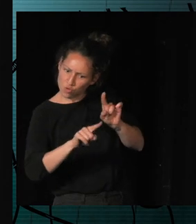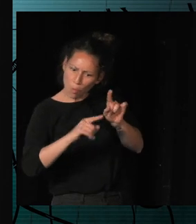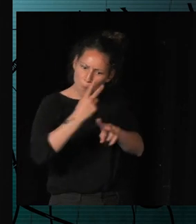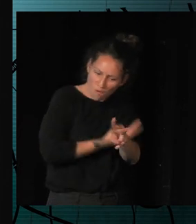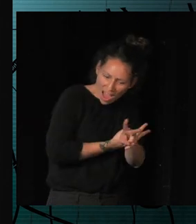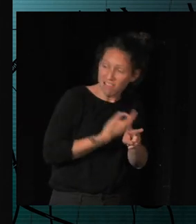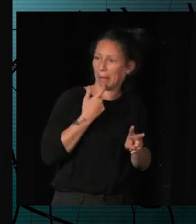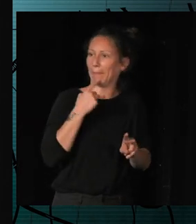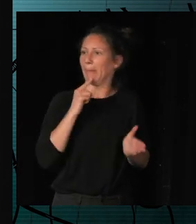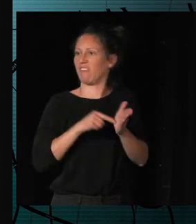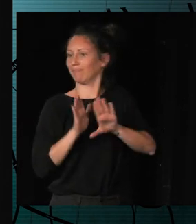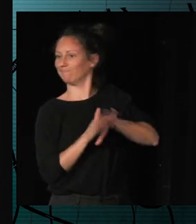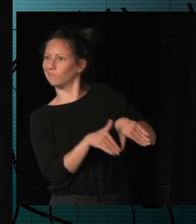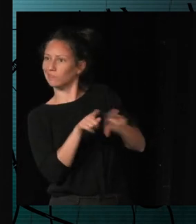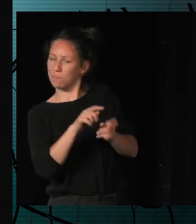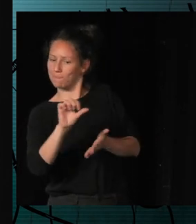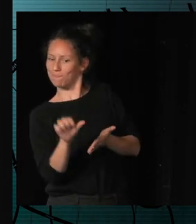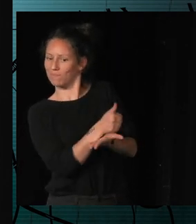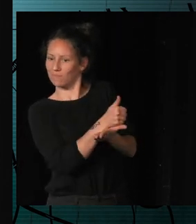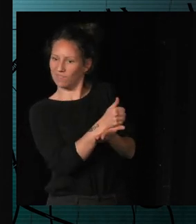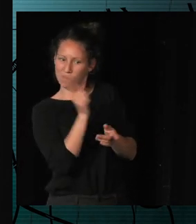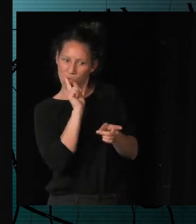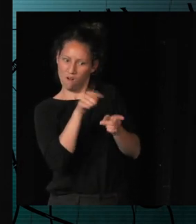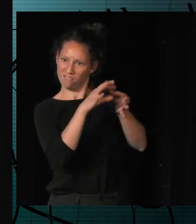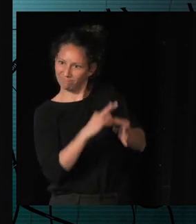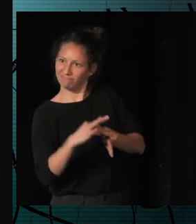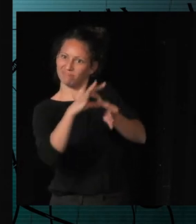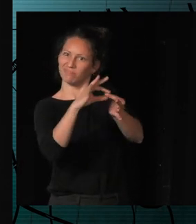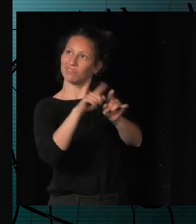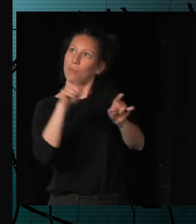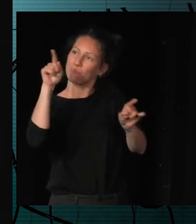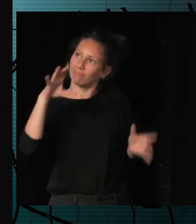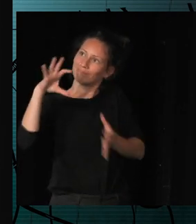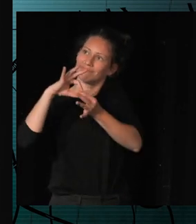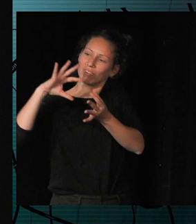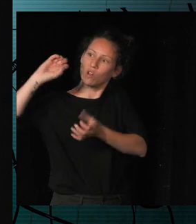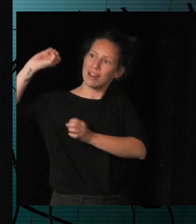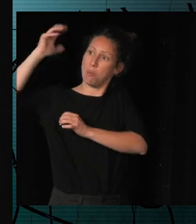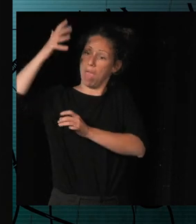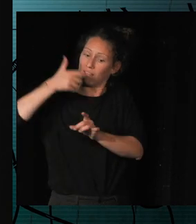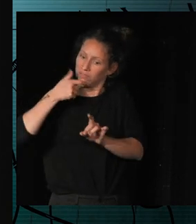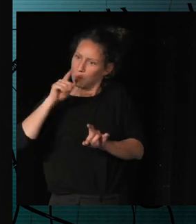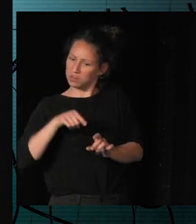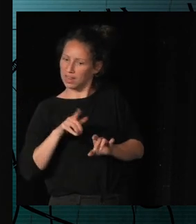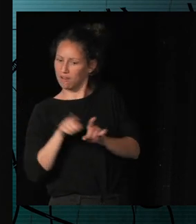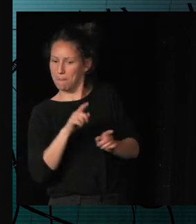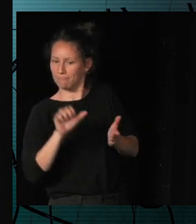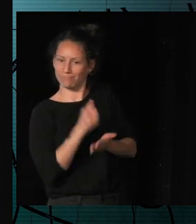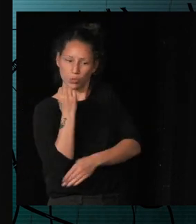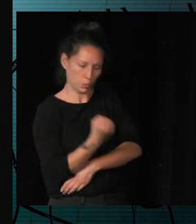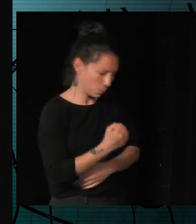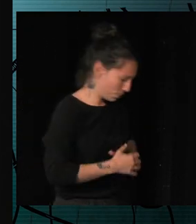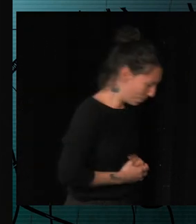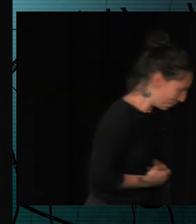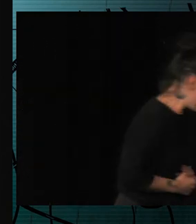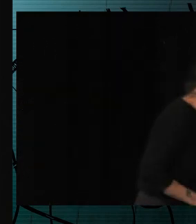plutôt que l'existence même de ces enfants soit-disant souillés viennent contre dire l'idéal d'innocence qu'elle se fait en imaginant ce que ce que ce que doit être un enfant et en